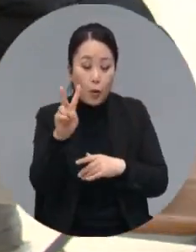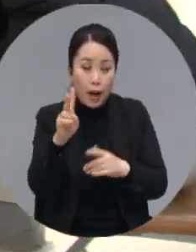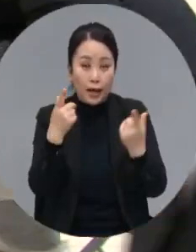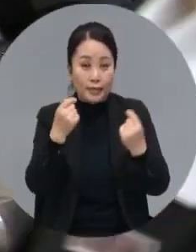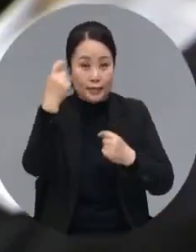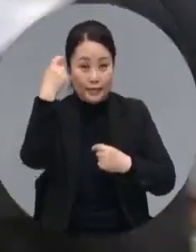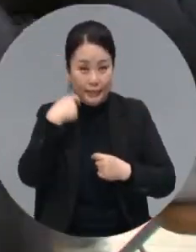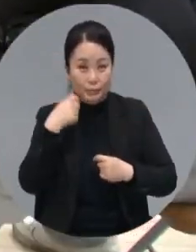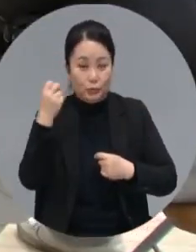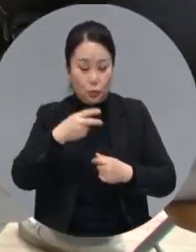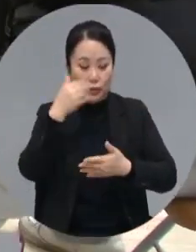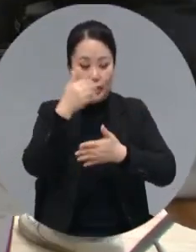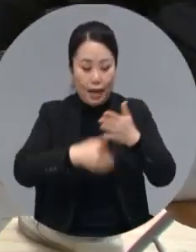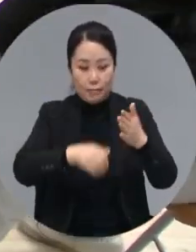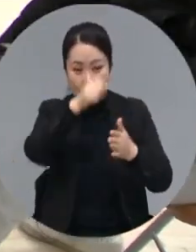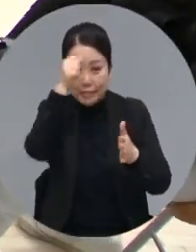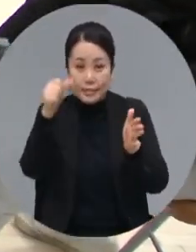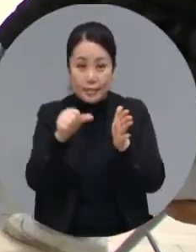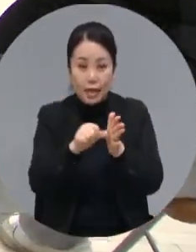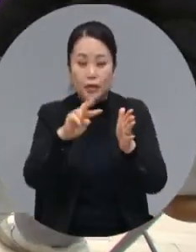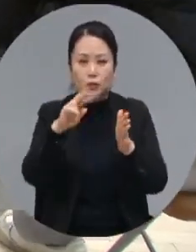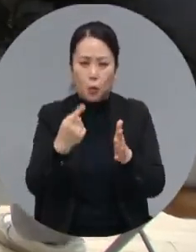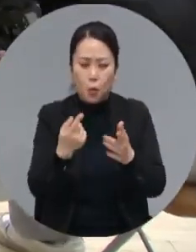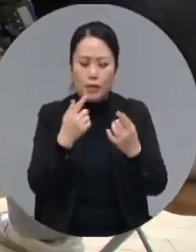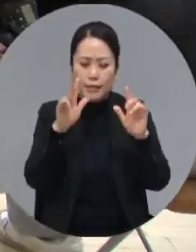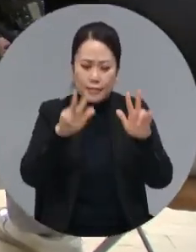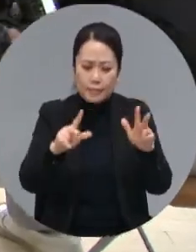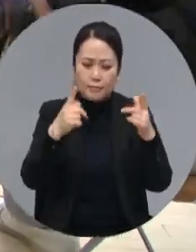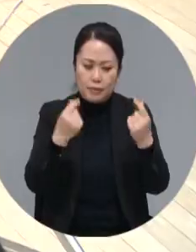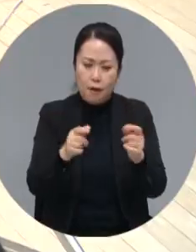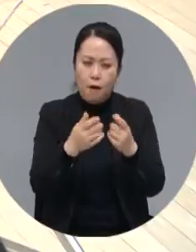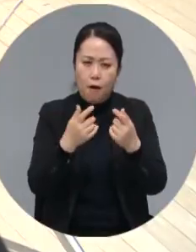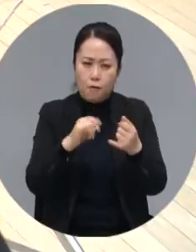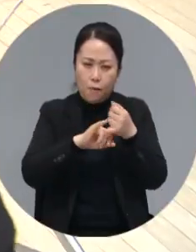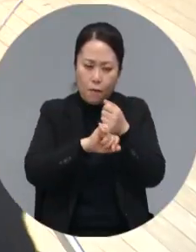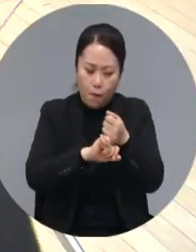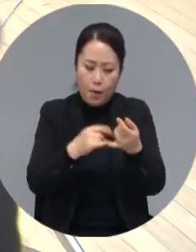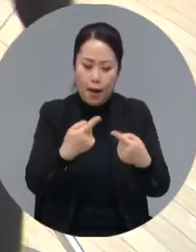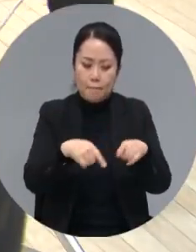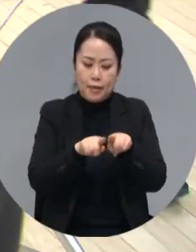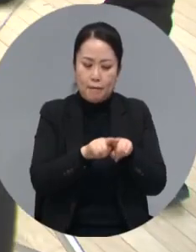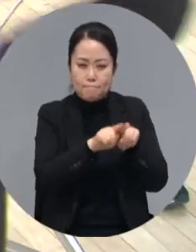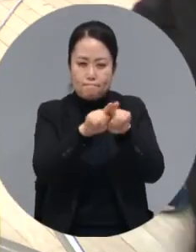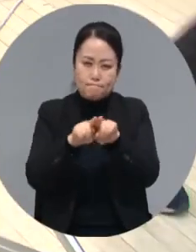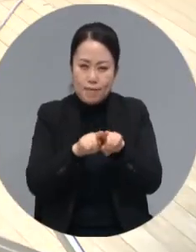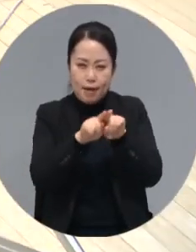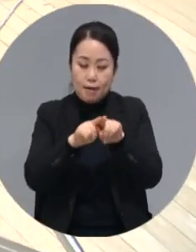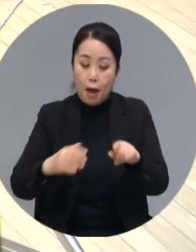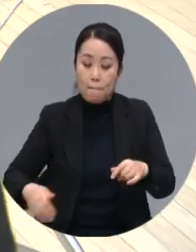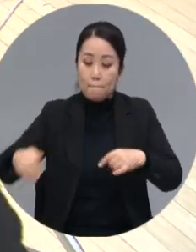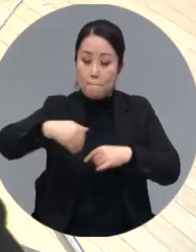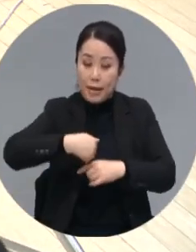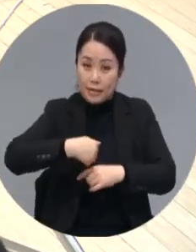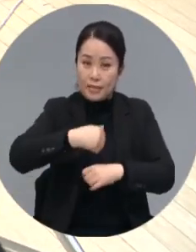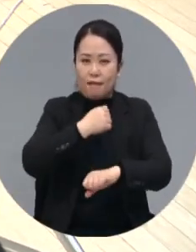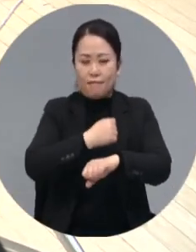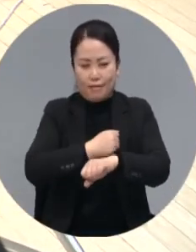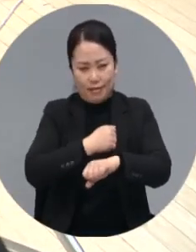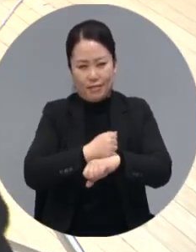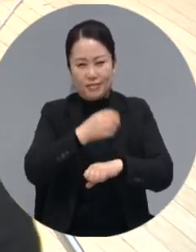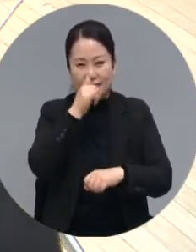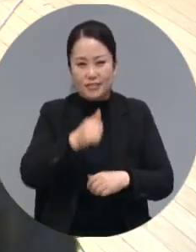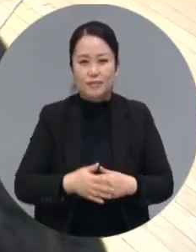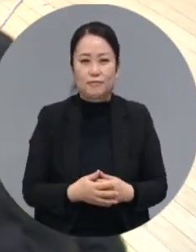듯하고 남은 생도 지금처럼 꼭 붙어 있고 싶어서 할머니는 할아버지와 낀 팔짱에 안간힘을